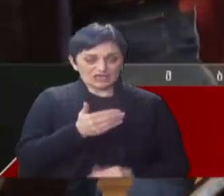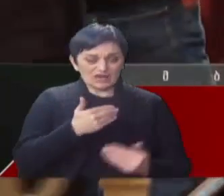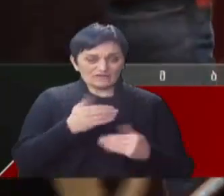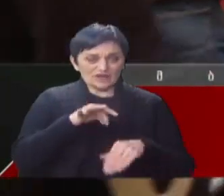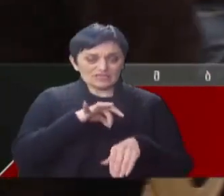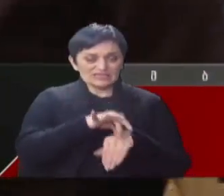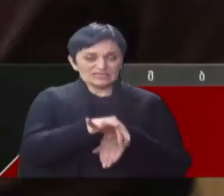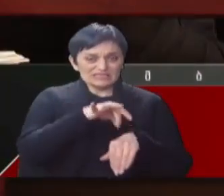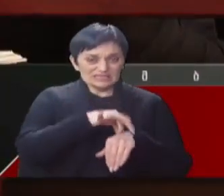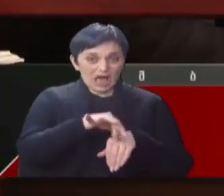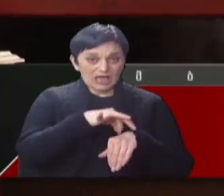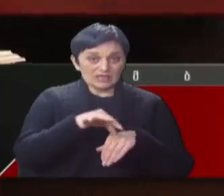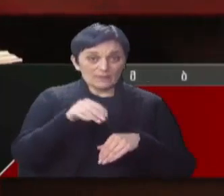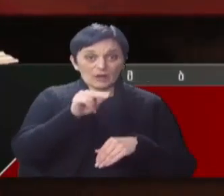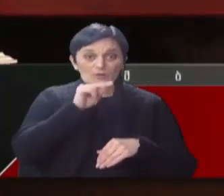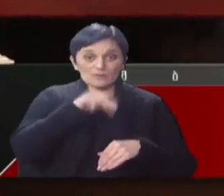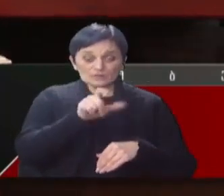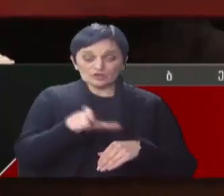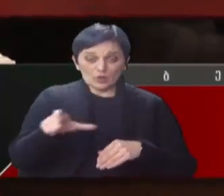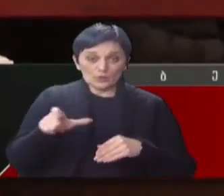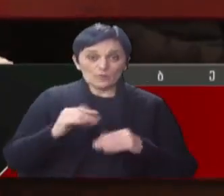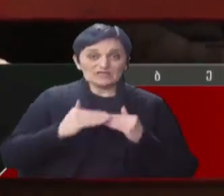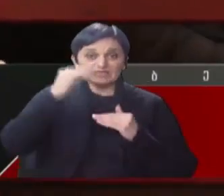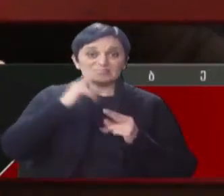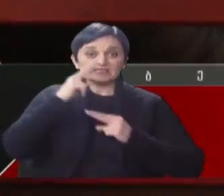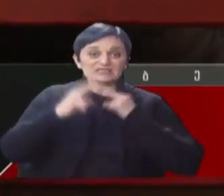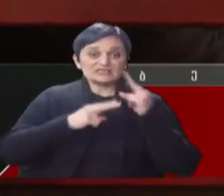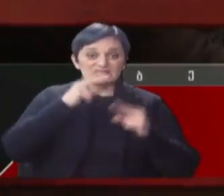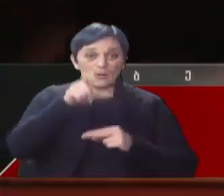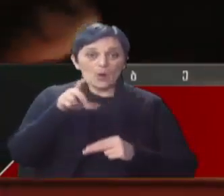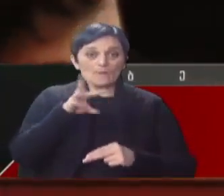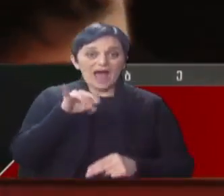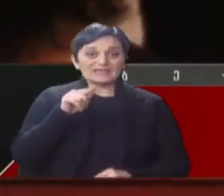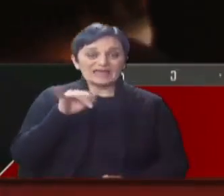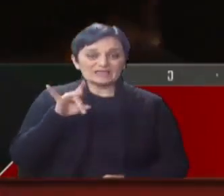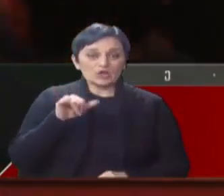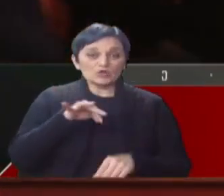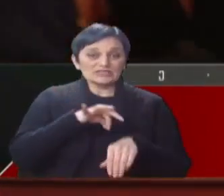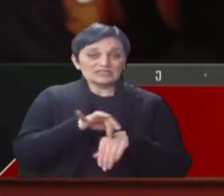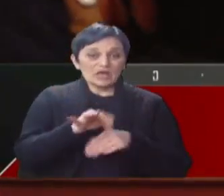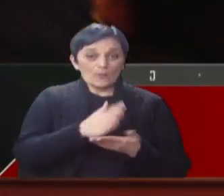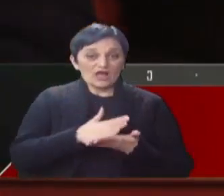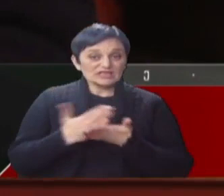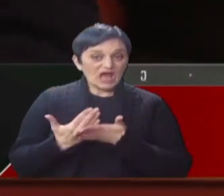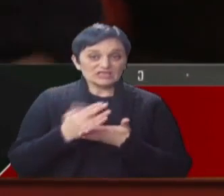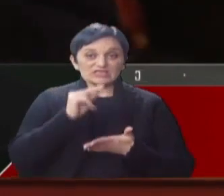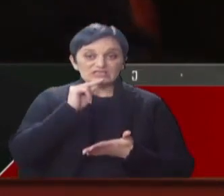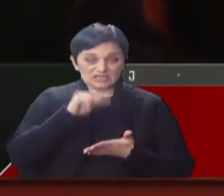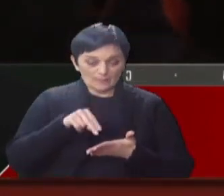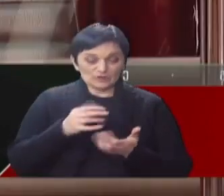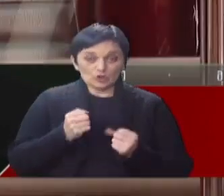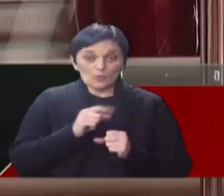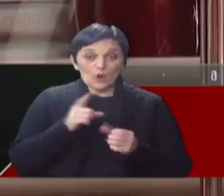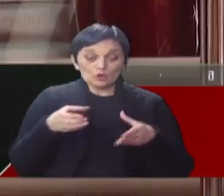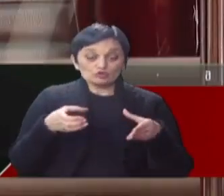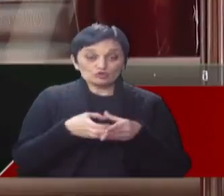canhorțiele bulzala doba și mșceau de bulebi, sa apelatio sa samartos musamart le maia tetraulma, zala dobis nazil și damna șavet sno.